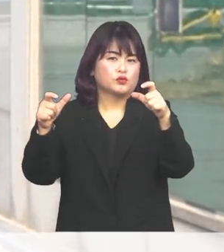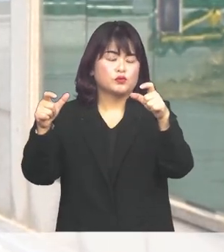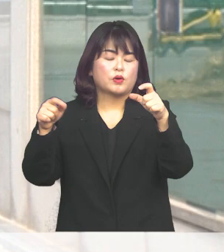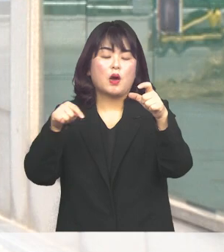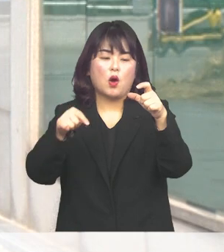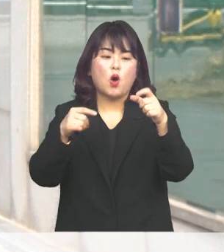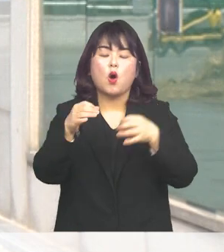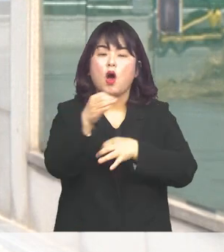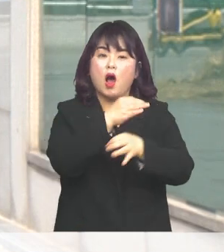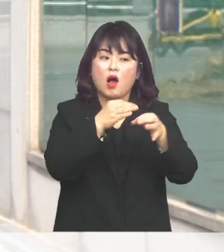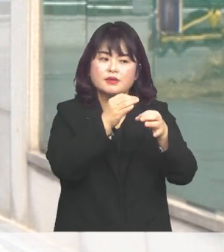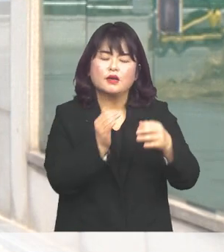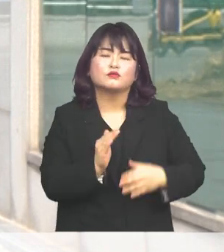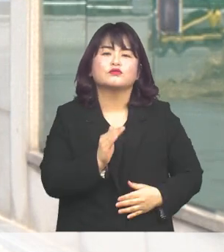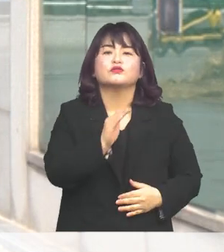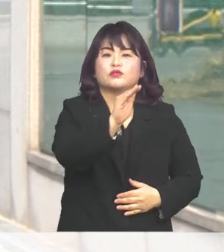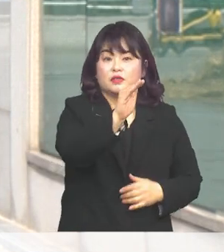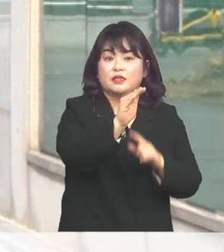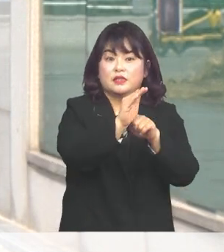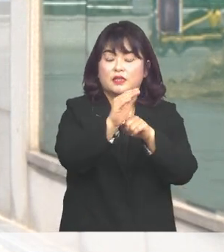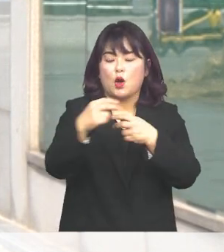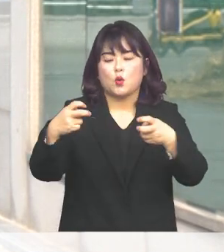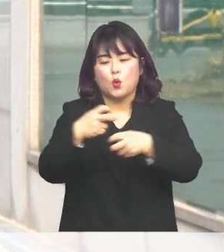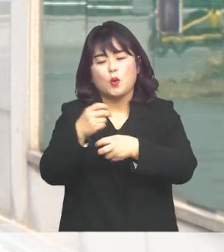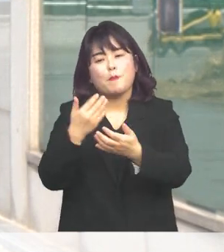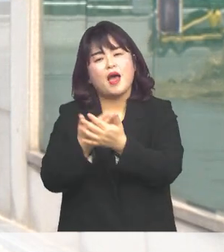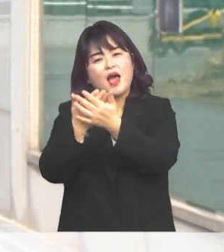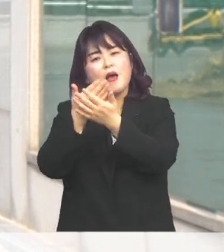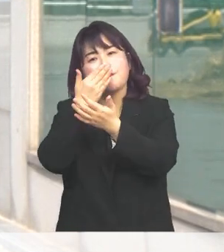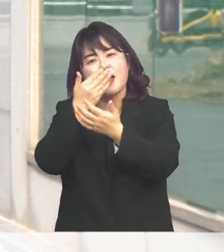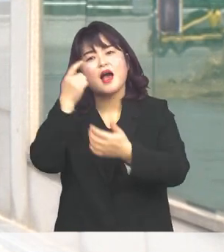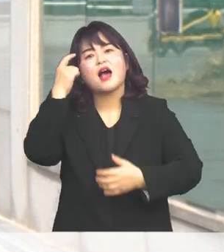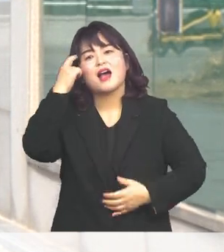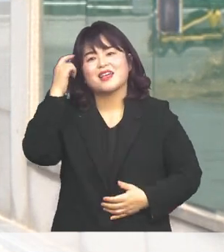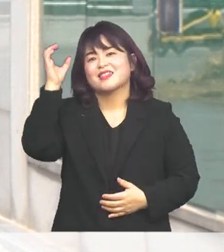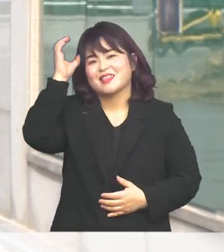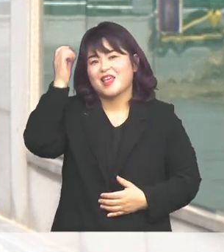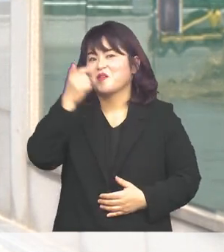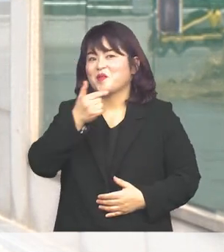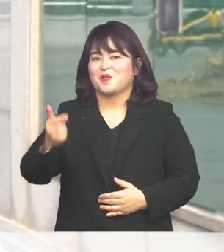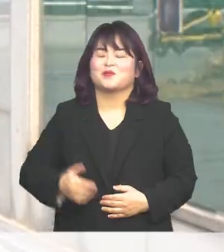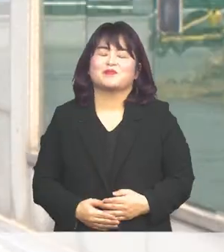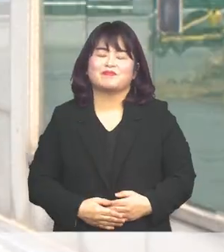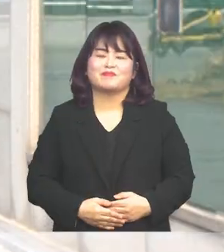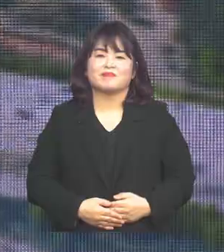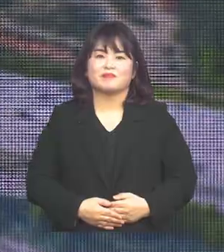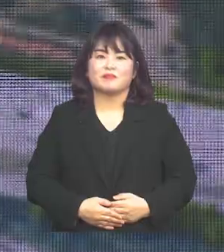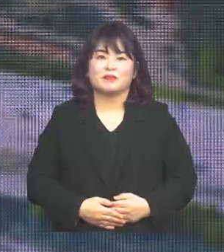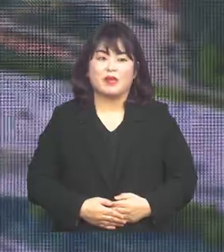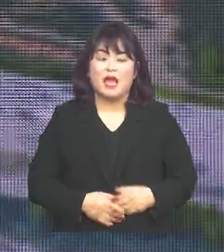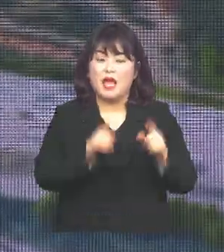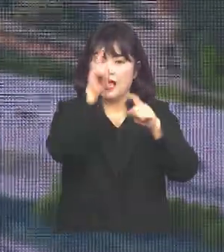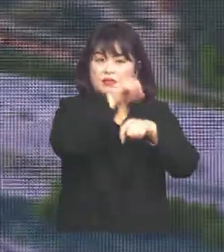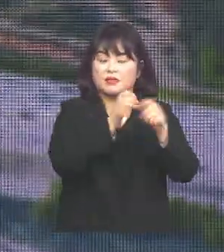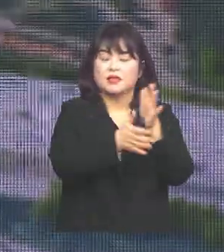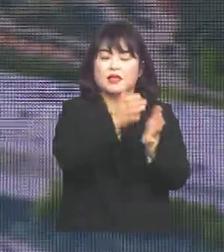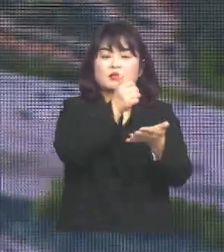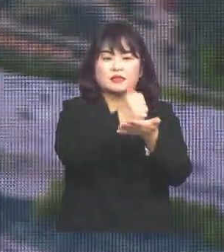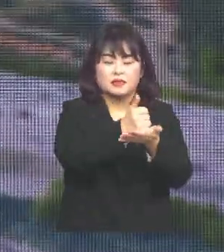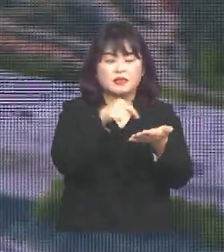될 것이고 경제도 좋아질 것이고 교통도 좋아질 거라 기대가 큽니다.